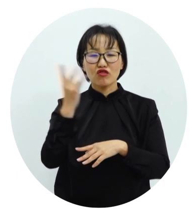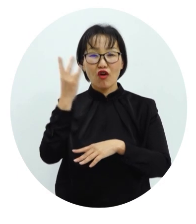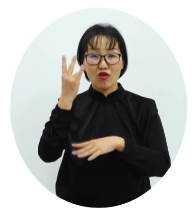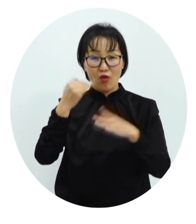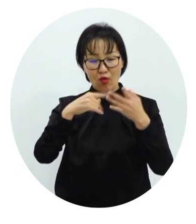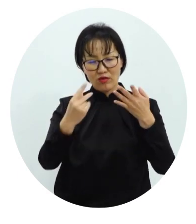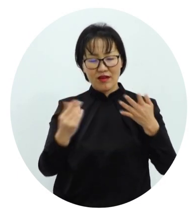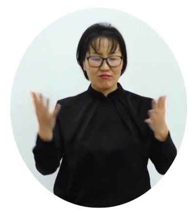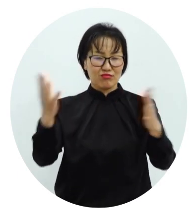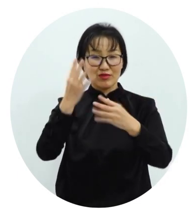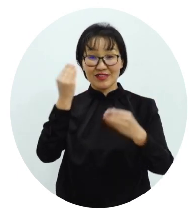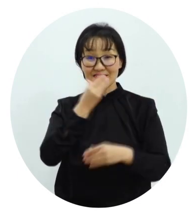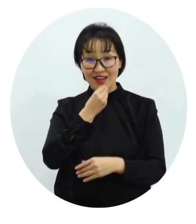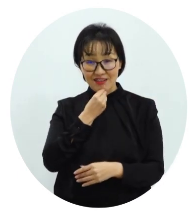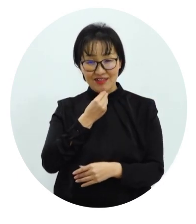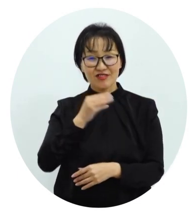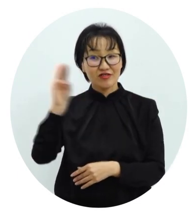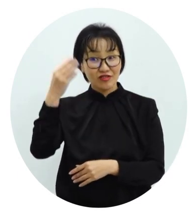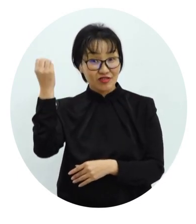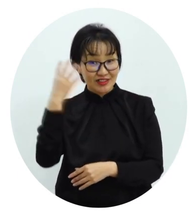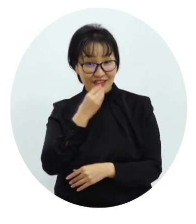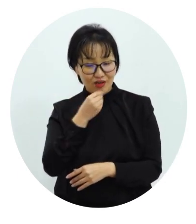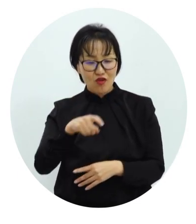хөх манан ороолгон суух сайхан.